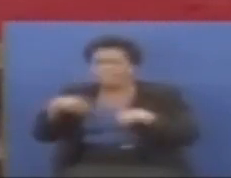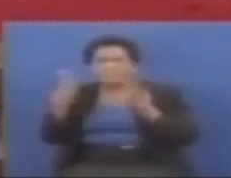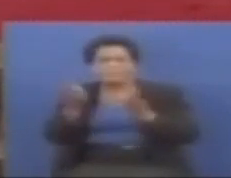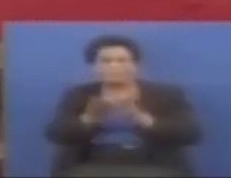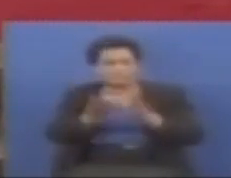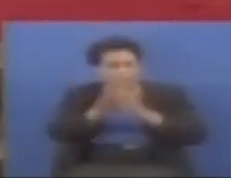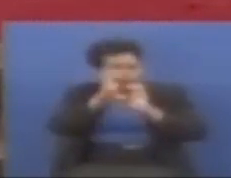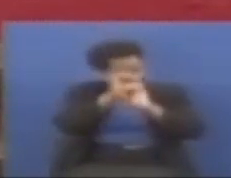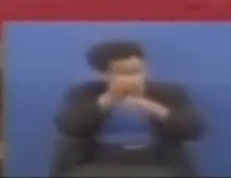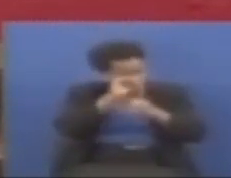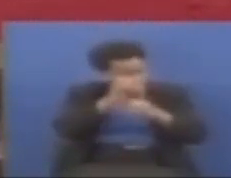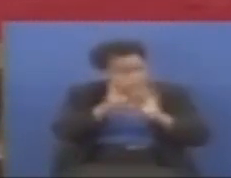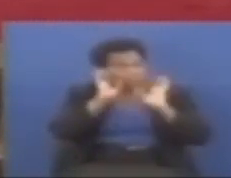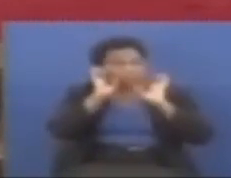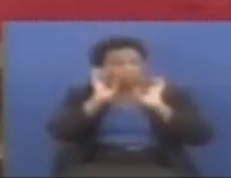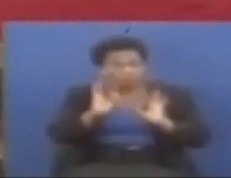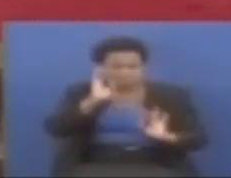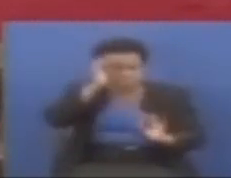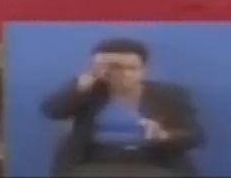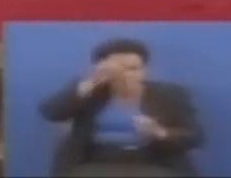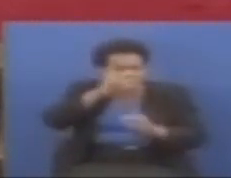Kagera kutafutiwa masoko. Asante.